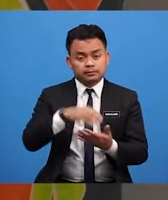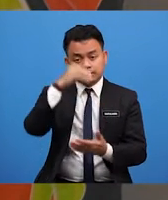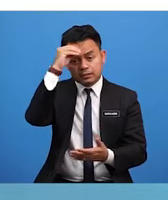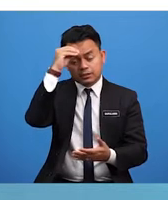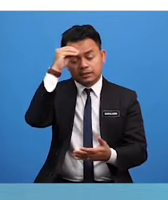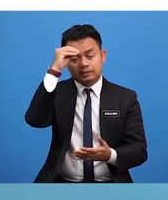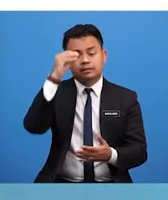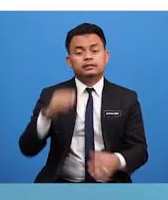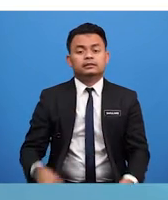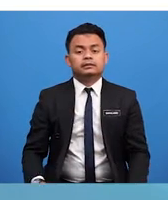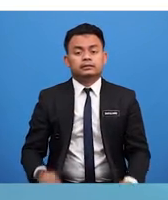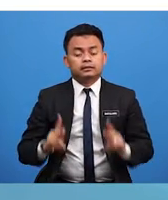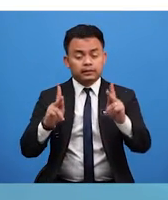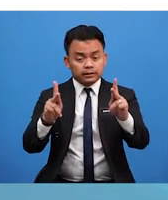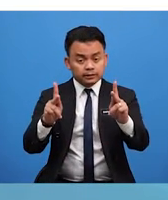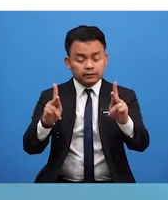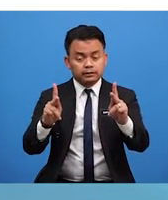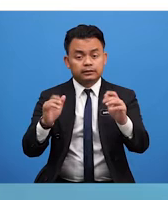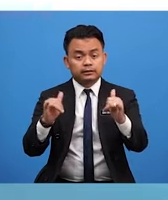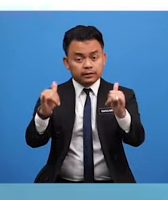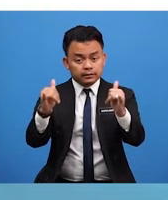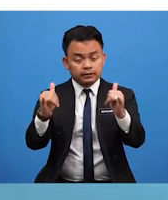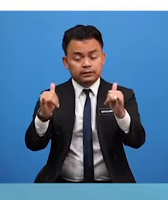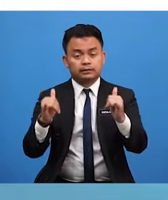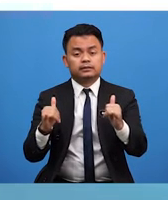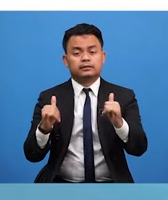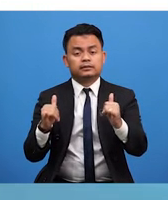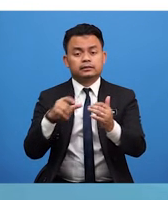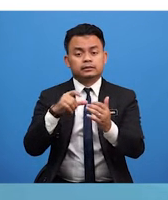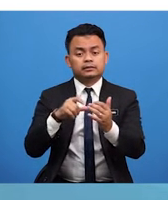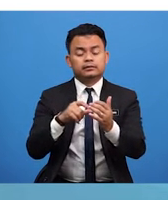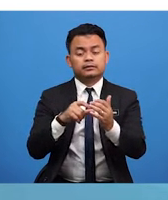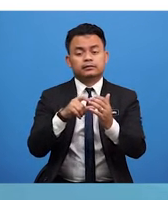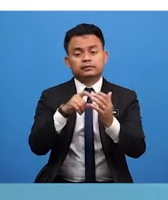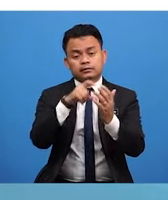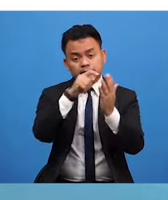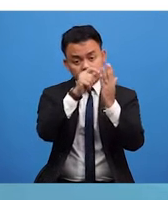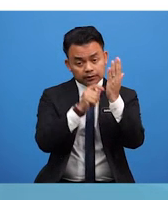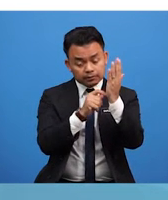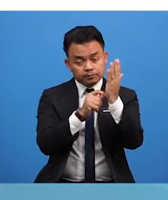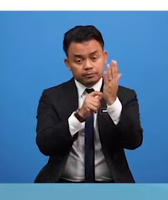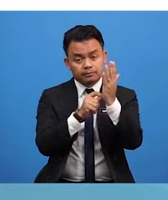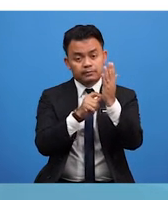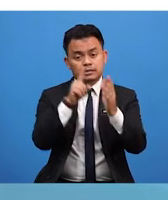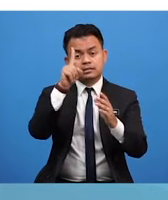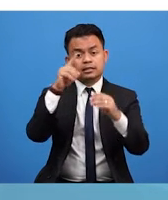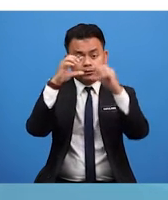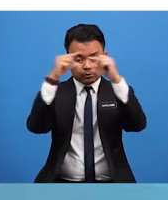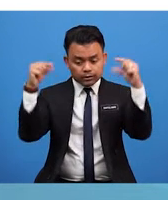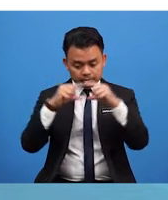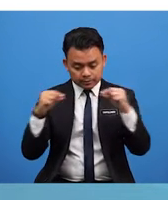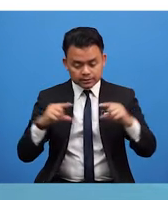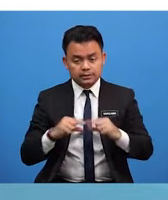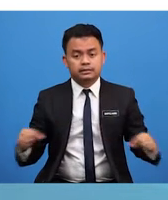selapis? Teknik batik terap selapis merupakan teknik sekali terapan dan sapau warna yang dilakukan pada kain